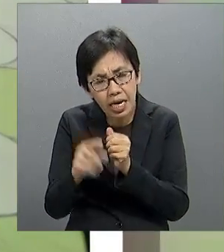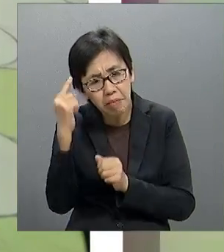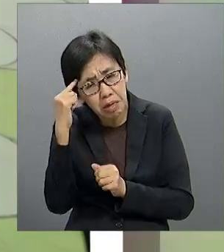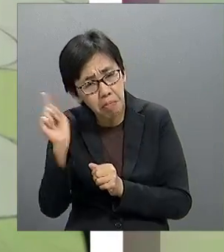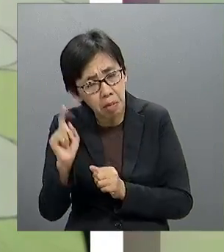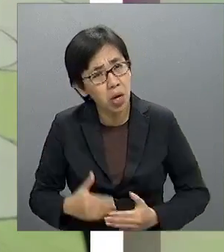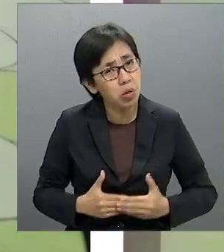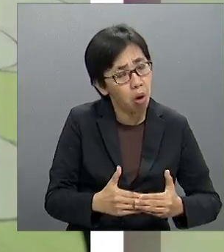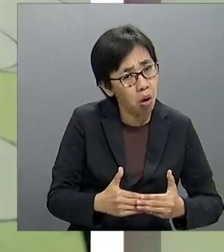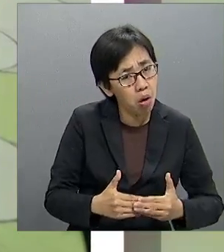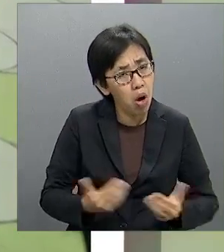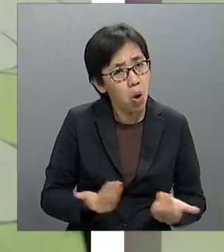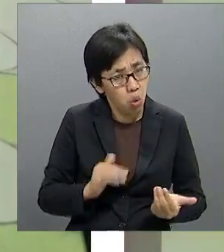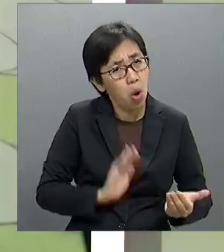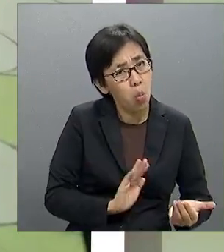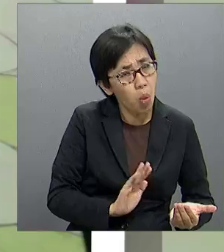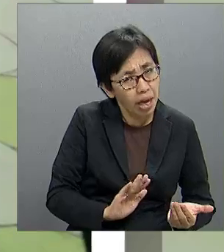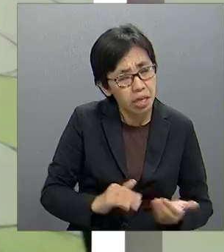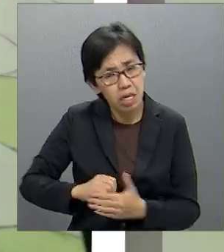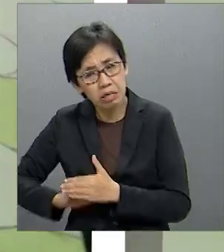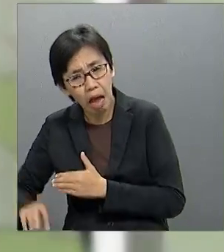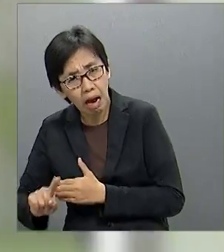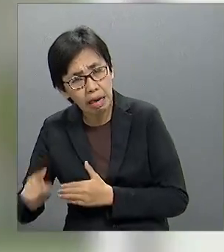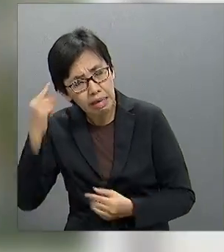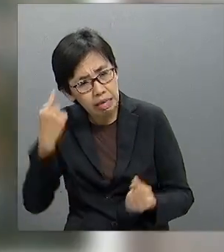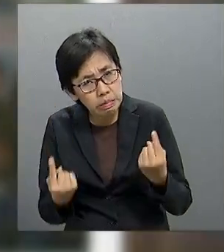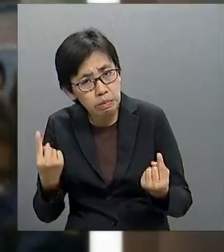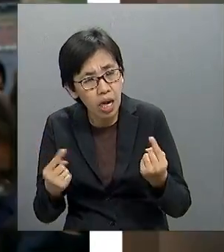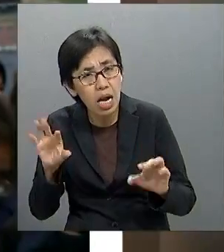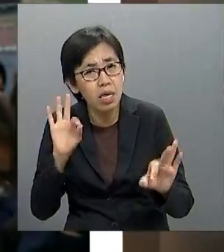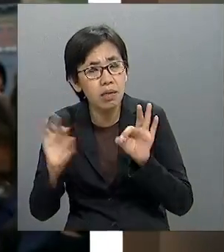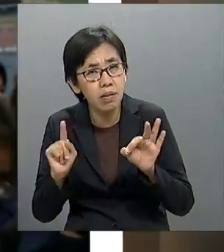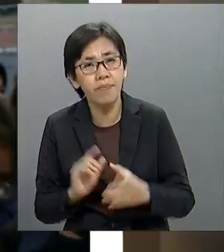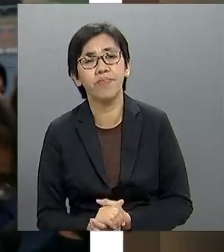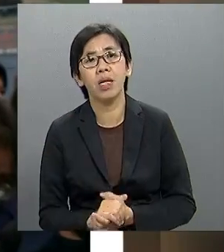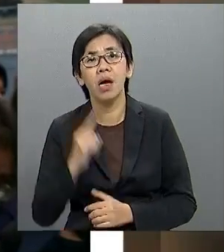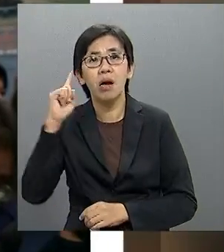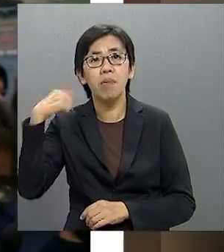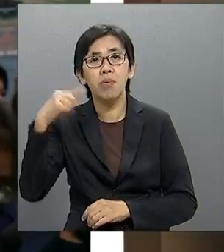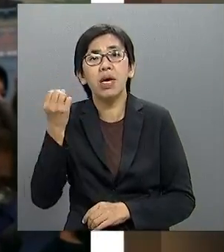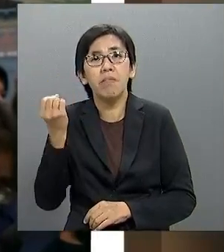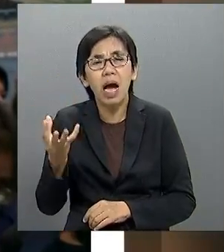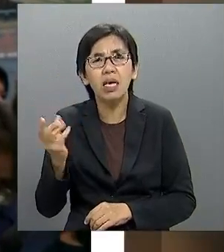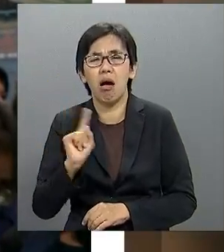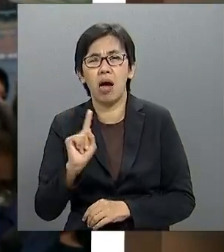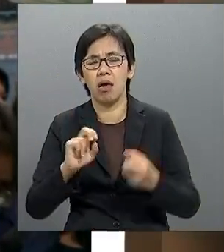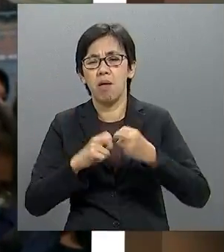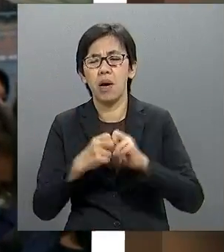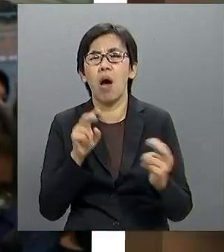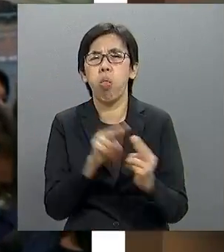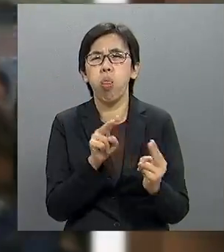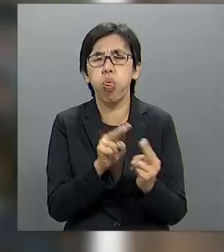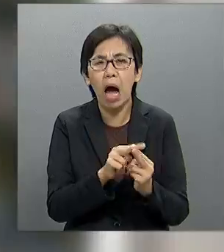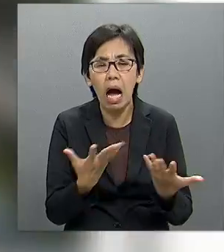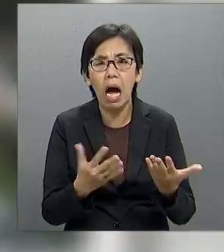เจอปัญหาอะไรแล้วเขาเนี่ยเลือกอะไรนะคะเราพบผู้หญิงจำนวนมากที่ถูกล่วงละเมิดทางเพศหรือมีเพศ